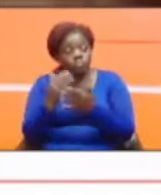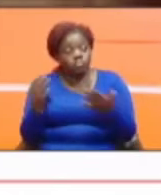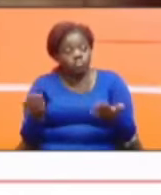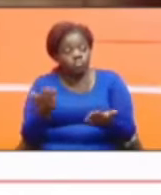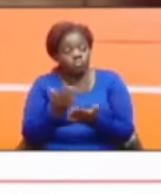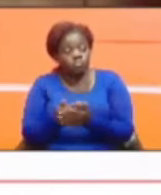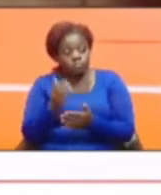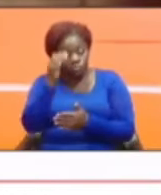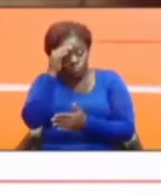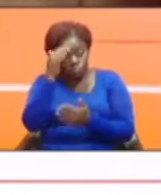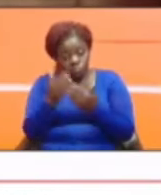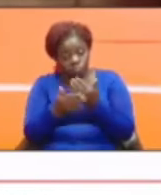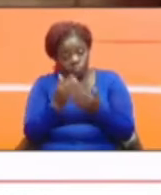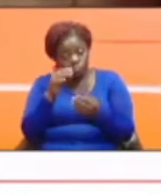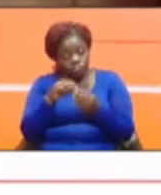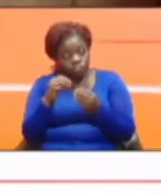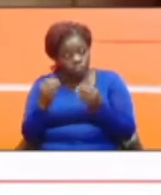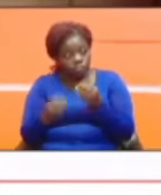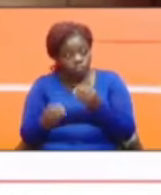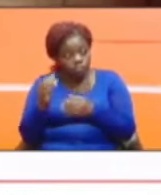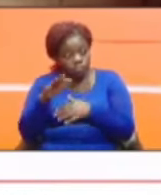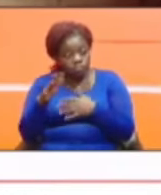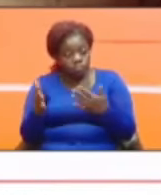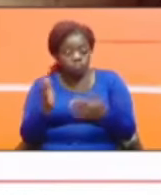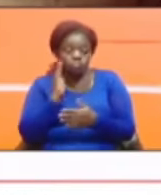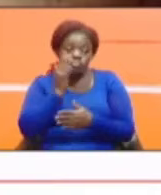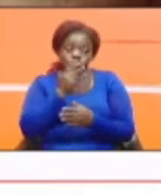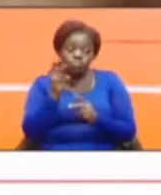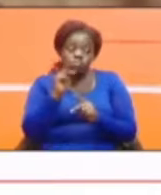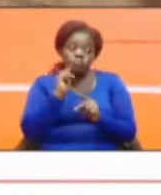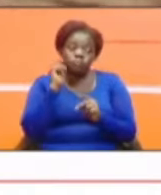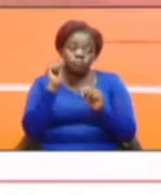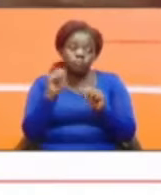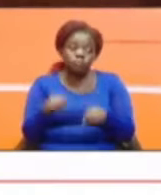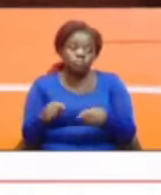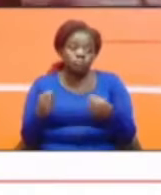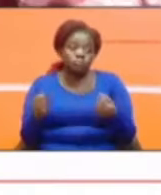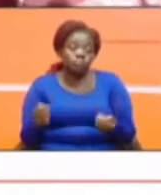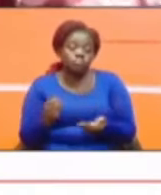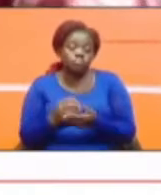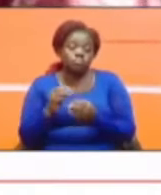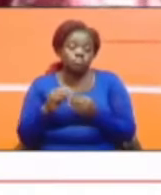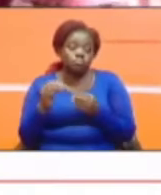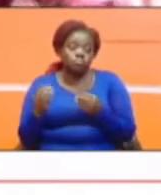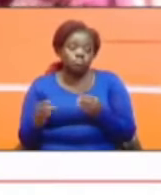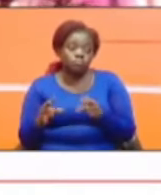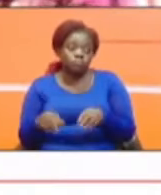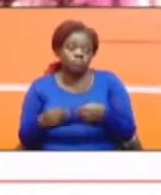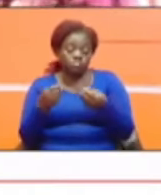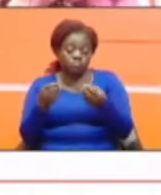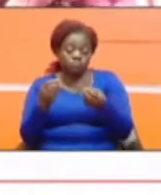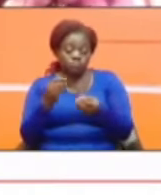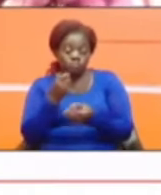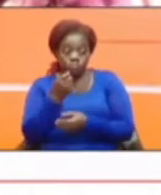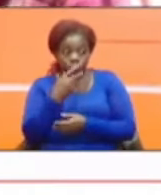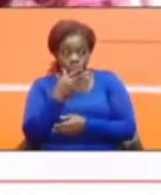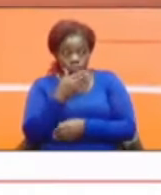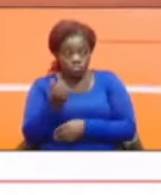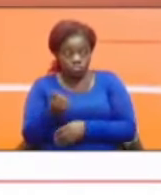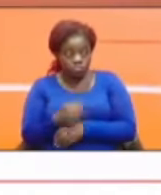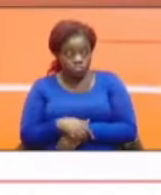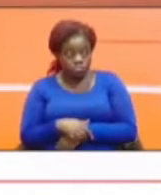asi abasirikale abaliri omwana ono bayise abazira nakola abalina obusobozi bayambe ku mwana ono okufuna obujjanjabi